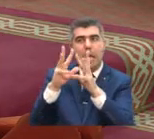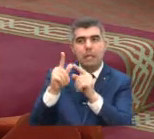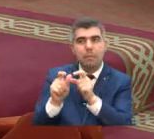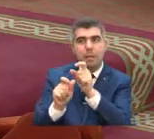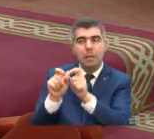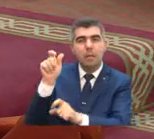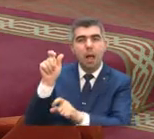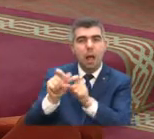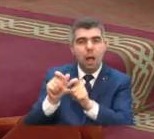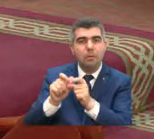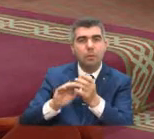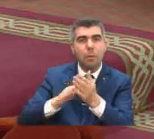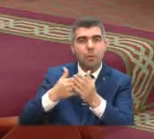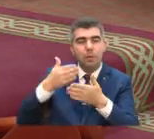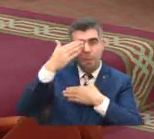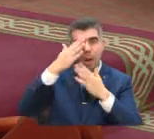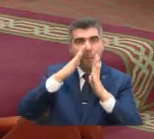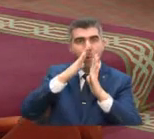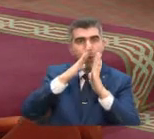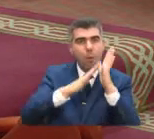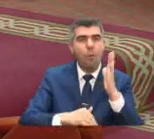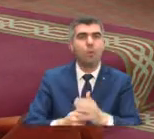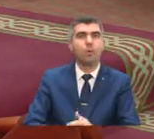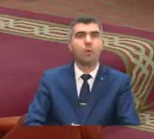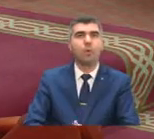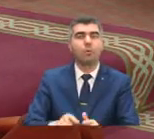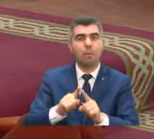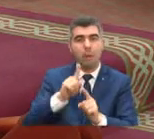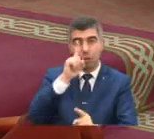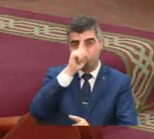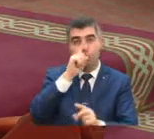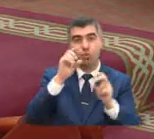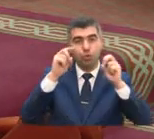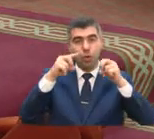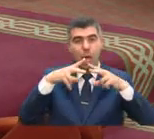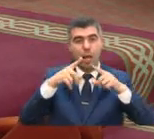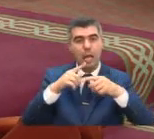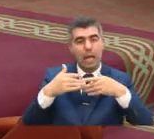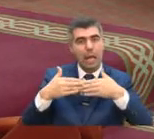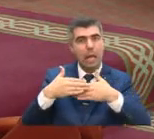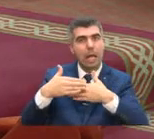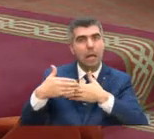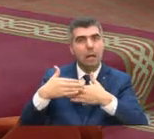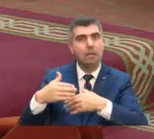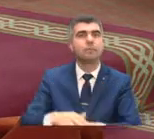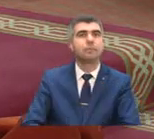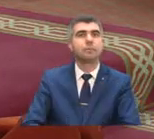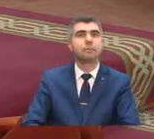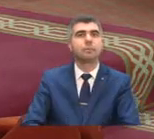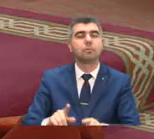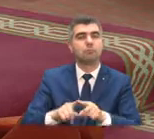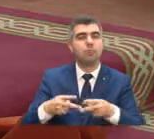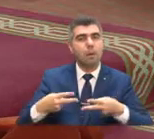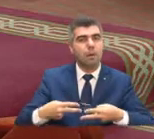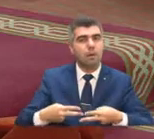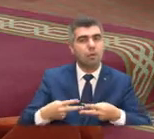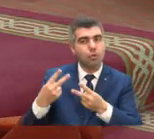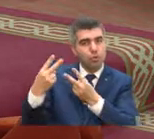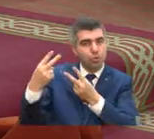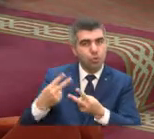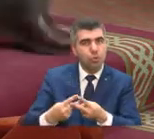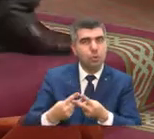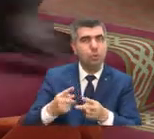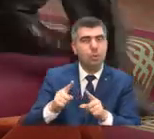والوكاله الوطنيه للسجلات راه ان شاء الله في القريب العاجل غيدوز باش يجي عندكم باش